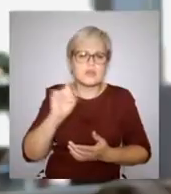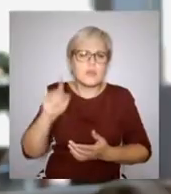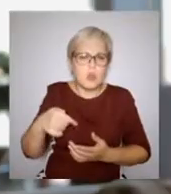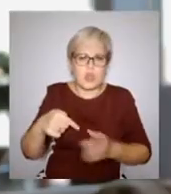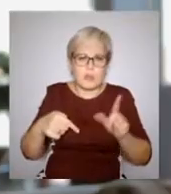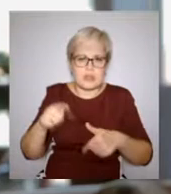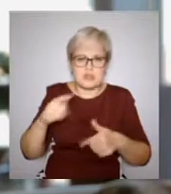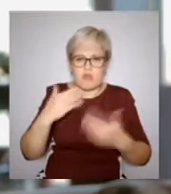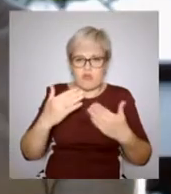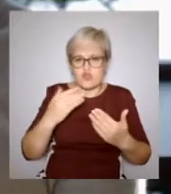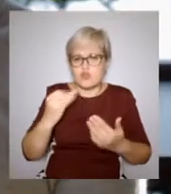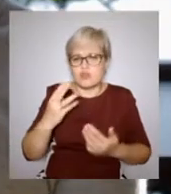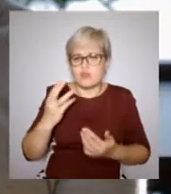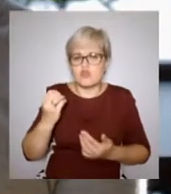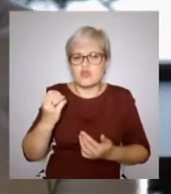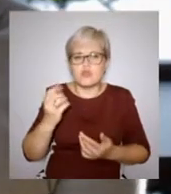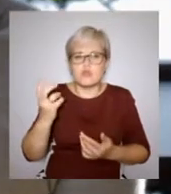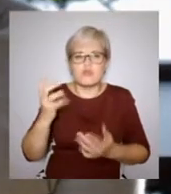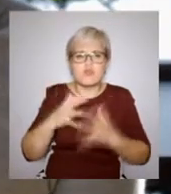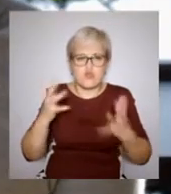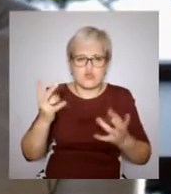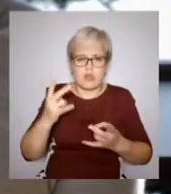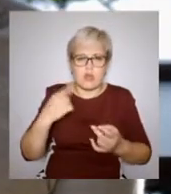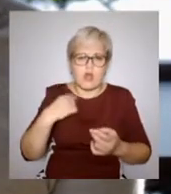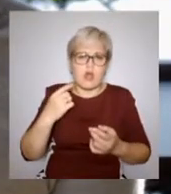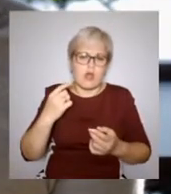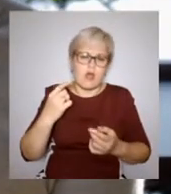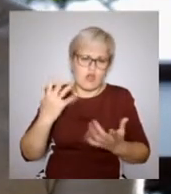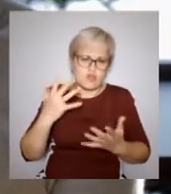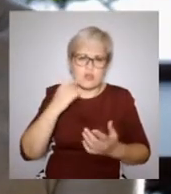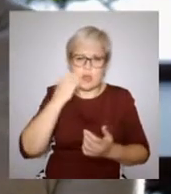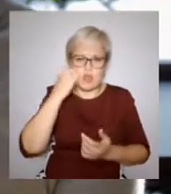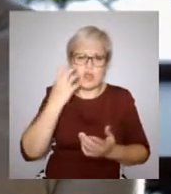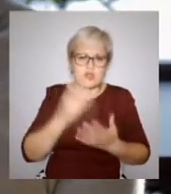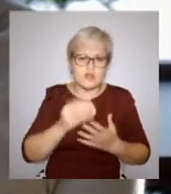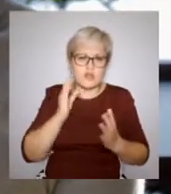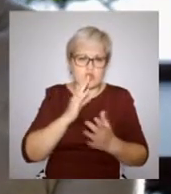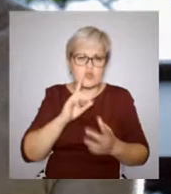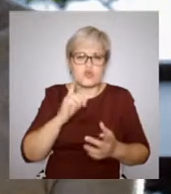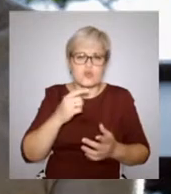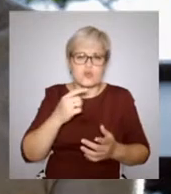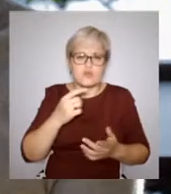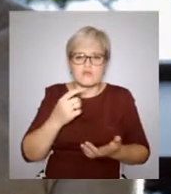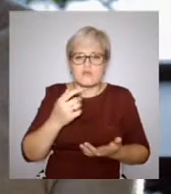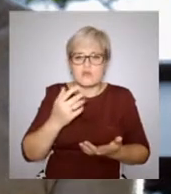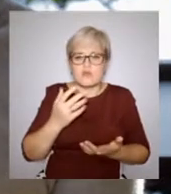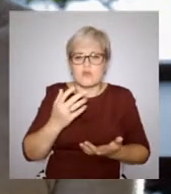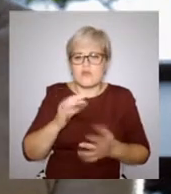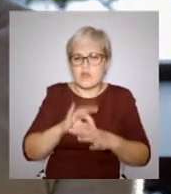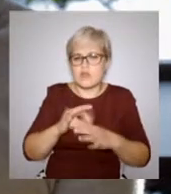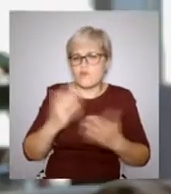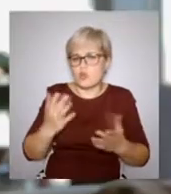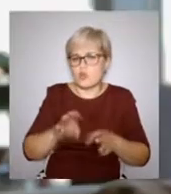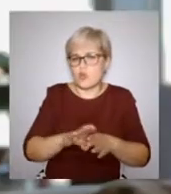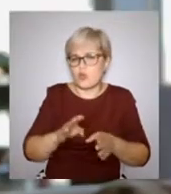судьбе что я вот не знаю вот это неосознанно неосознанно но